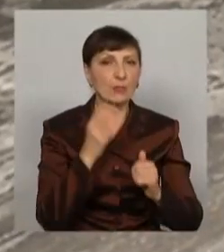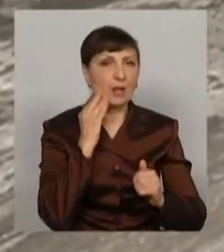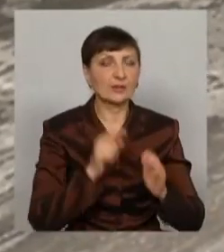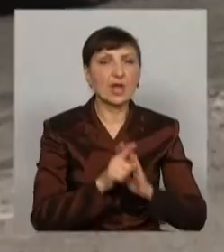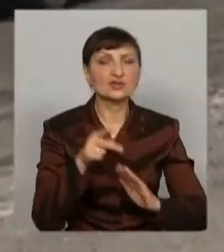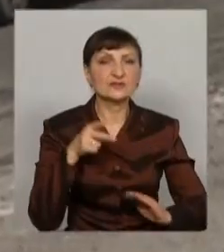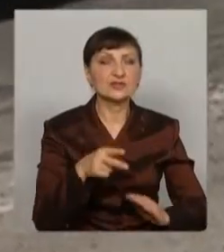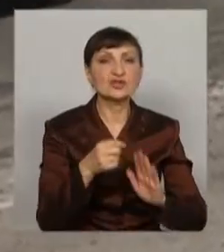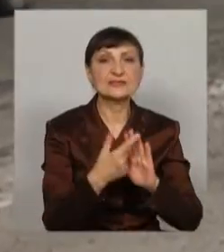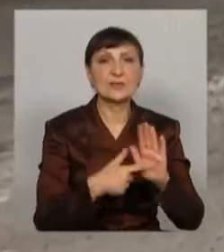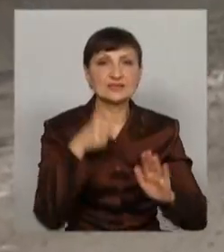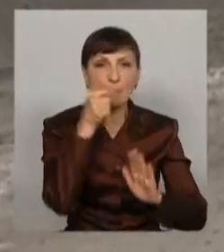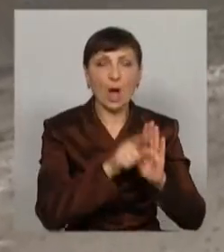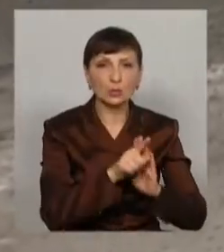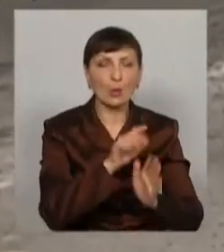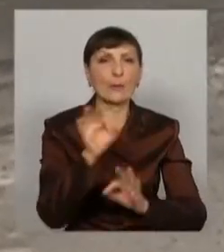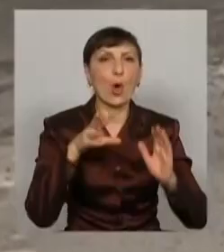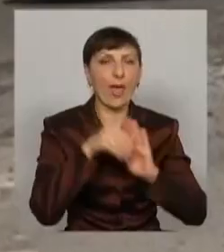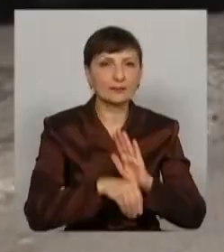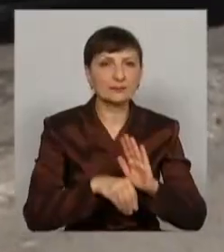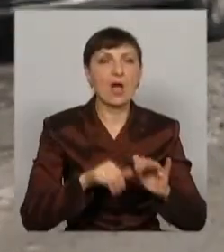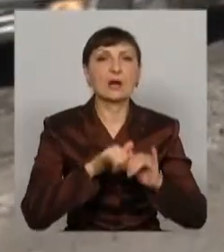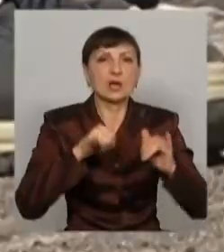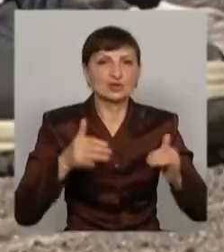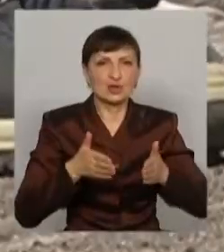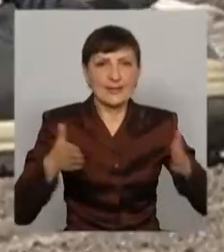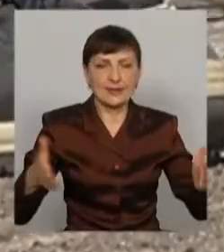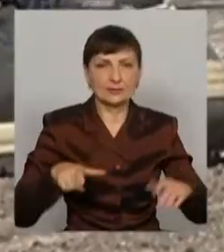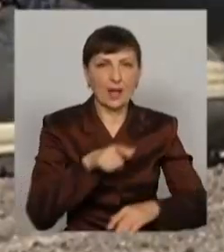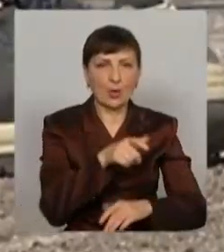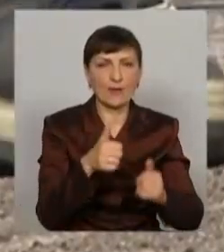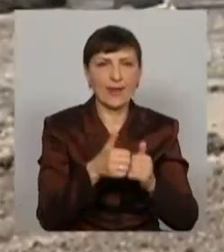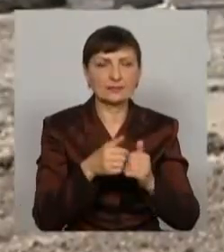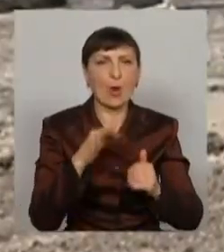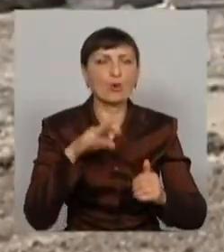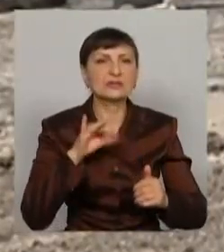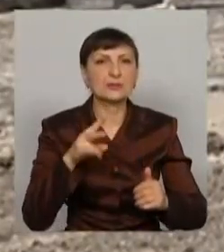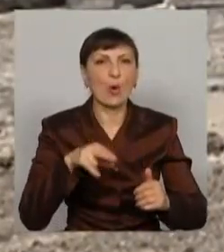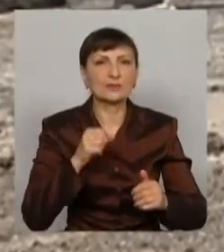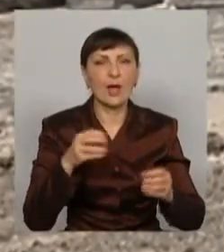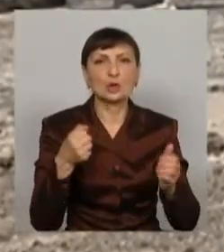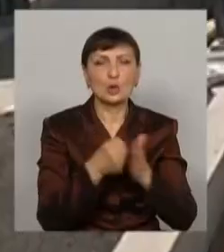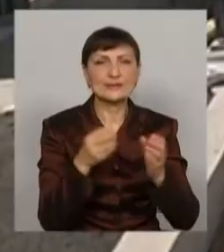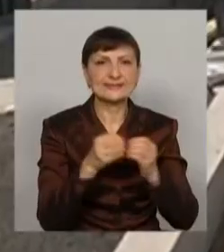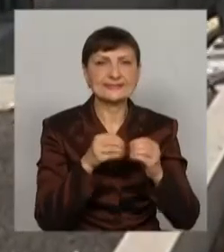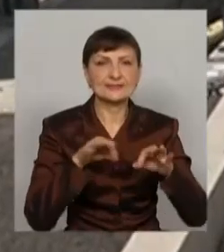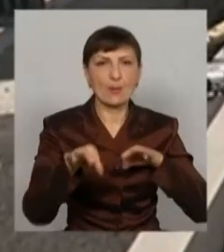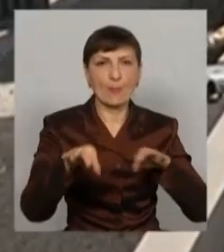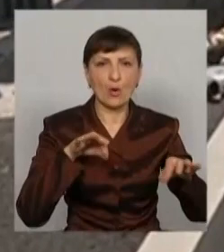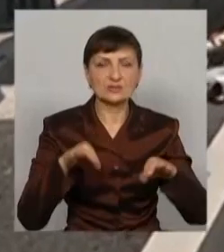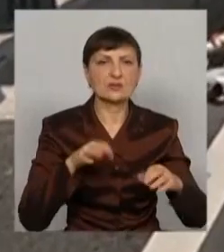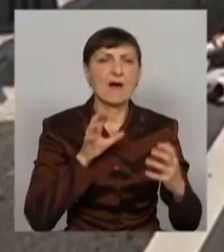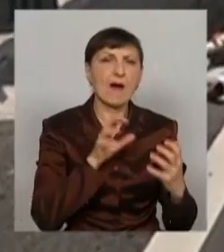конце 2017 года. Проектом предусмотрено расширить дорогу около рынка Алтын-Орда до 10 полос для транзитного, пассажирского и